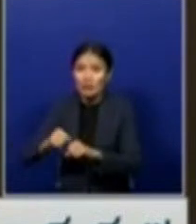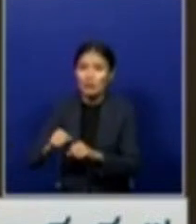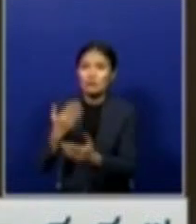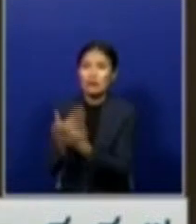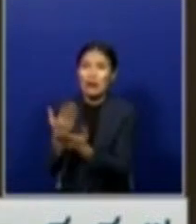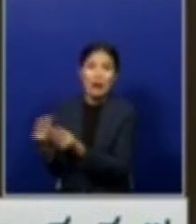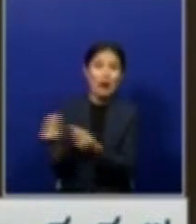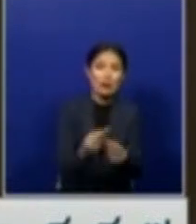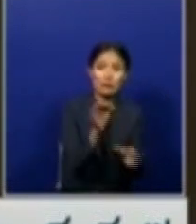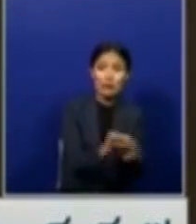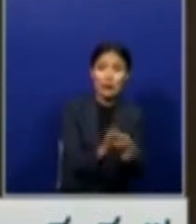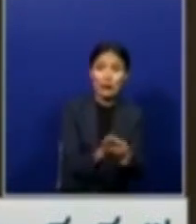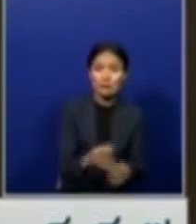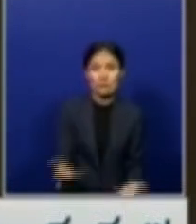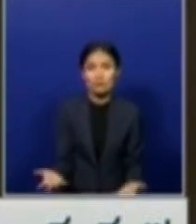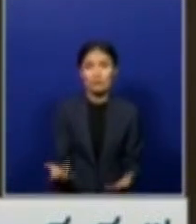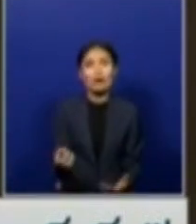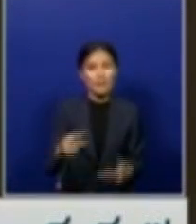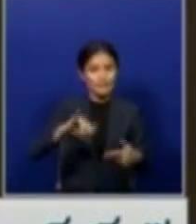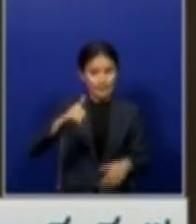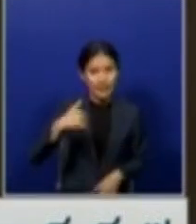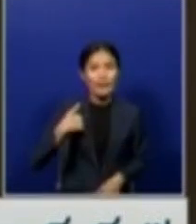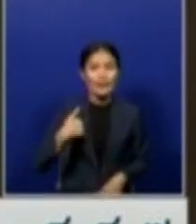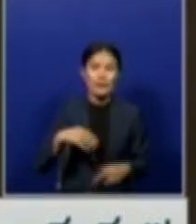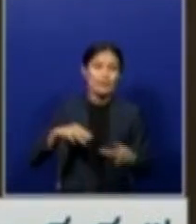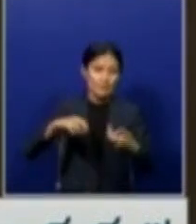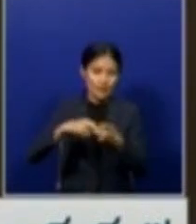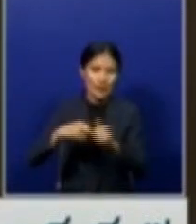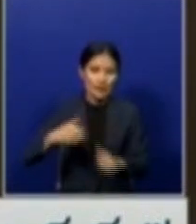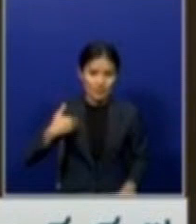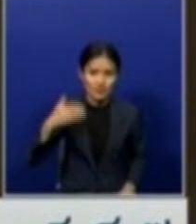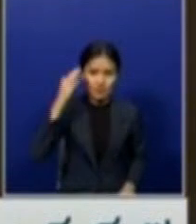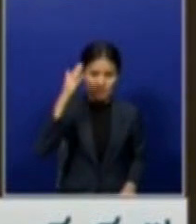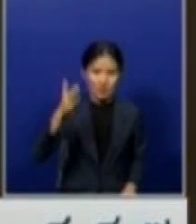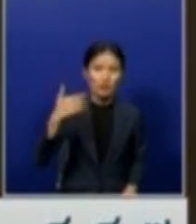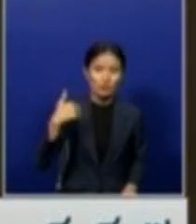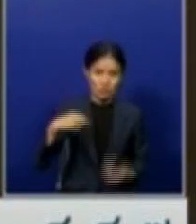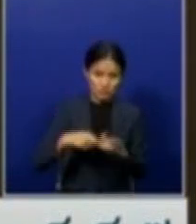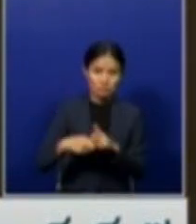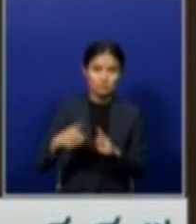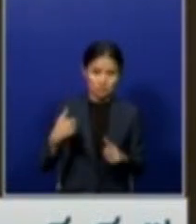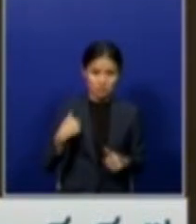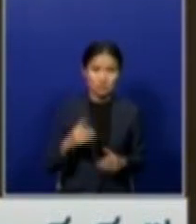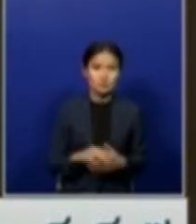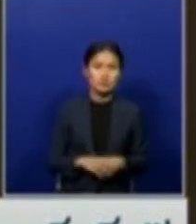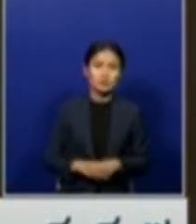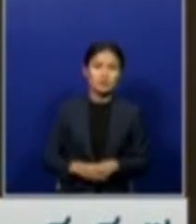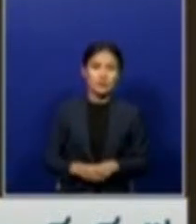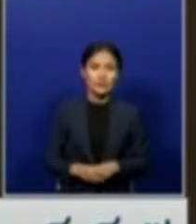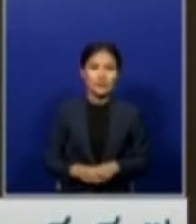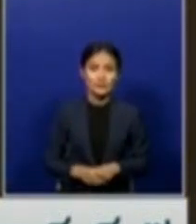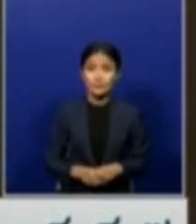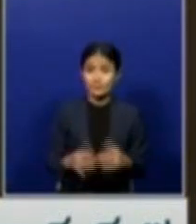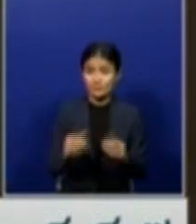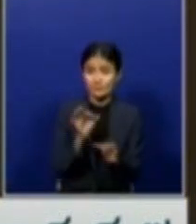ะมีปัญหาเกิดขึ้นในอนาคตนะครับอันนี้ก็ขอฝากเป็นประเด็นไว้แล้วก็ในเรื่องของแบงก์ช